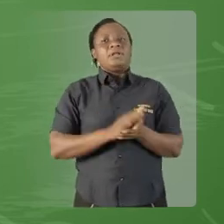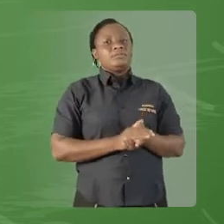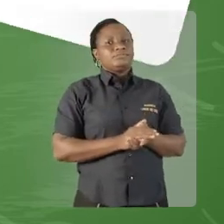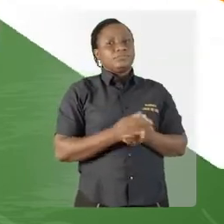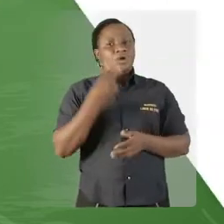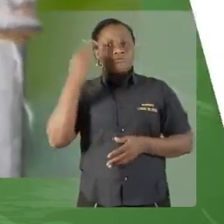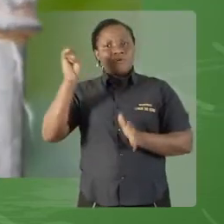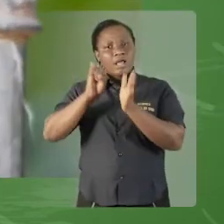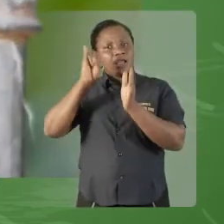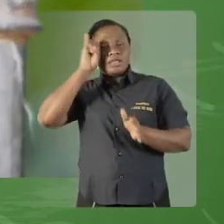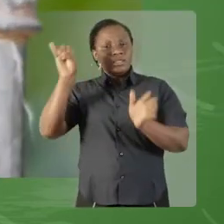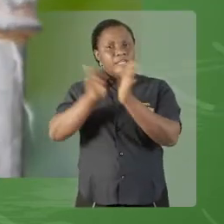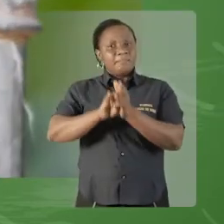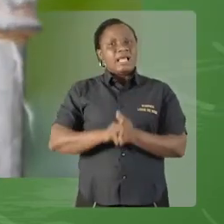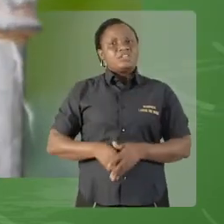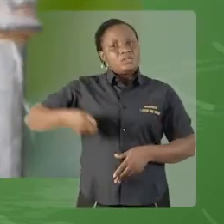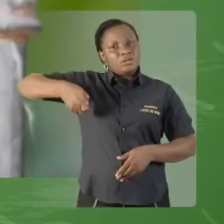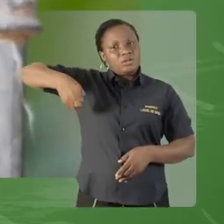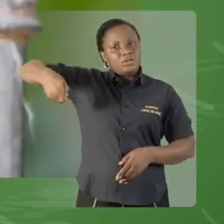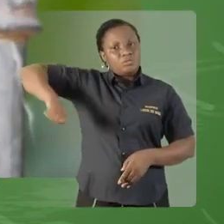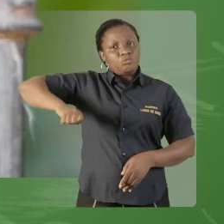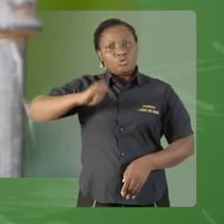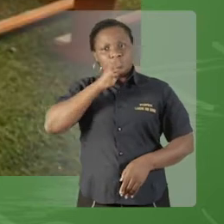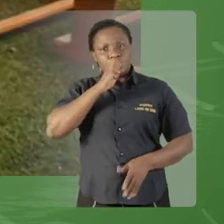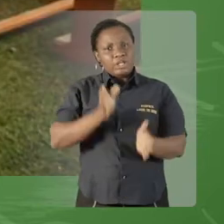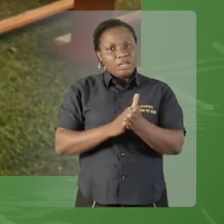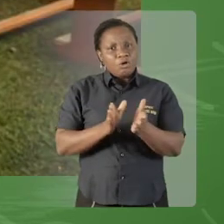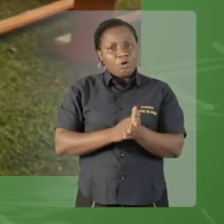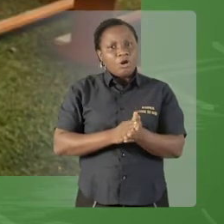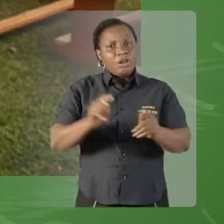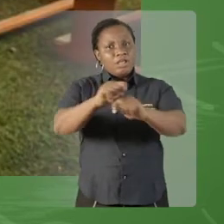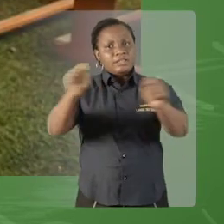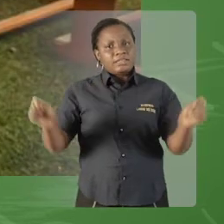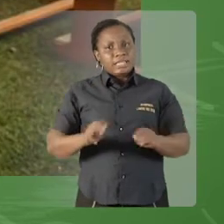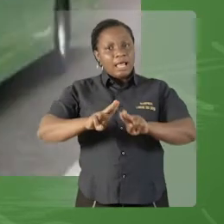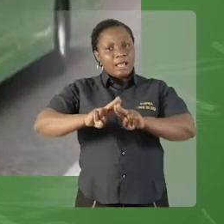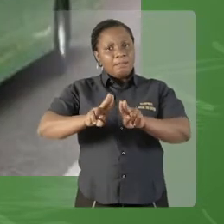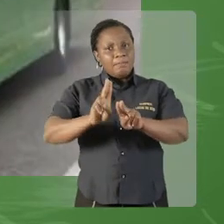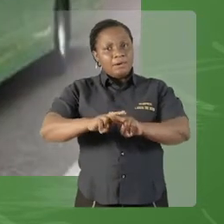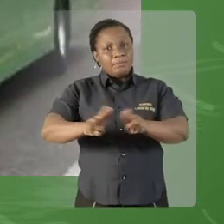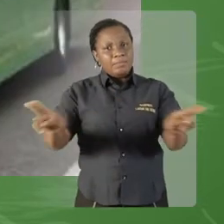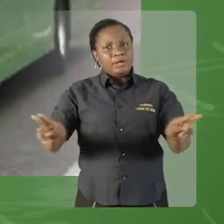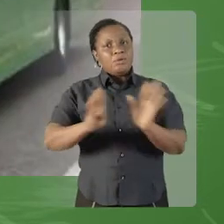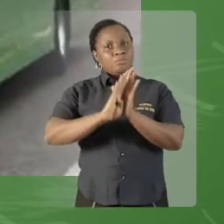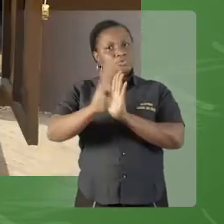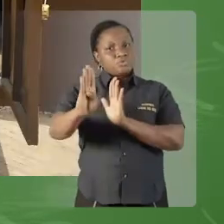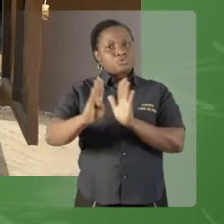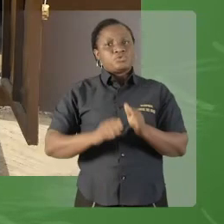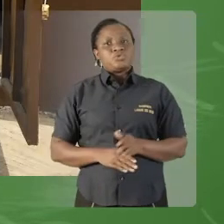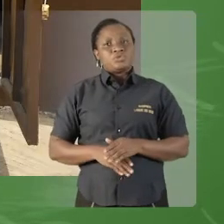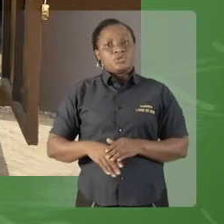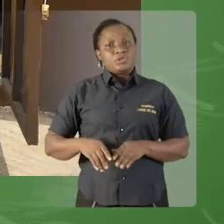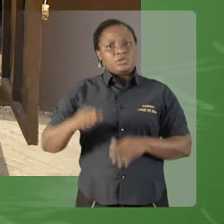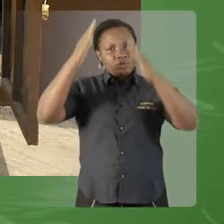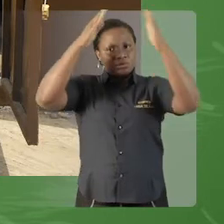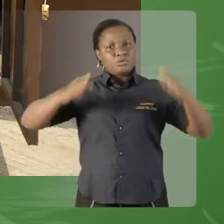citer les points d'eau de l'école, les tables-bancs, les bus, les